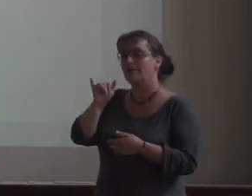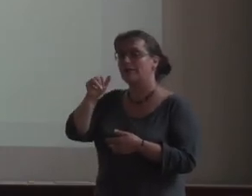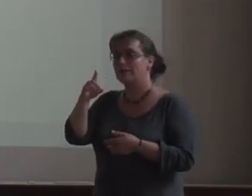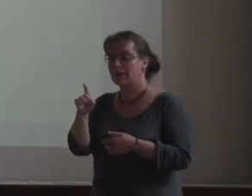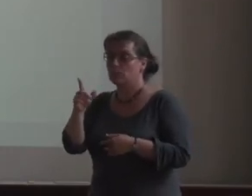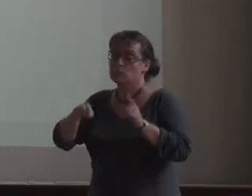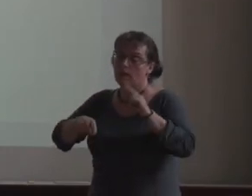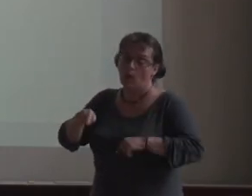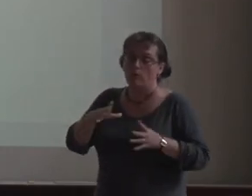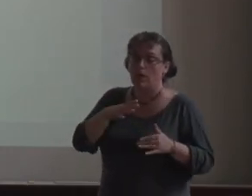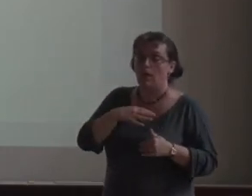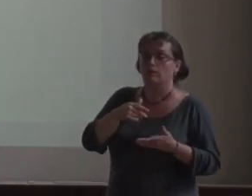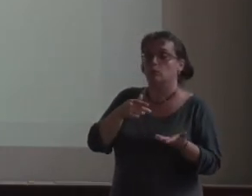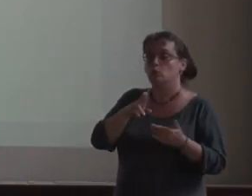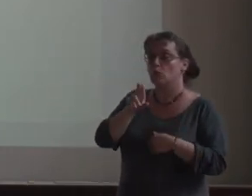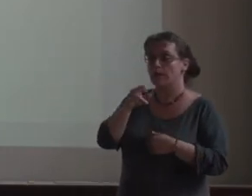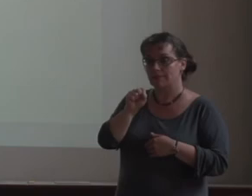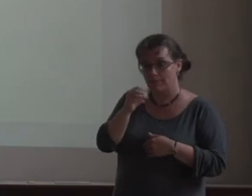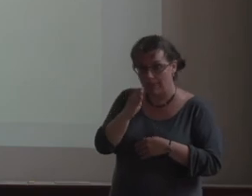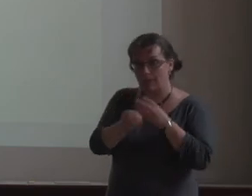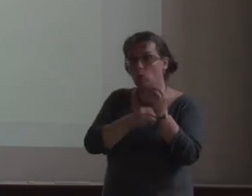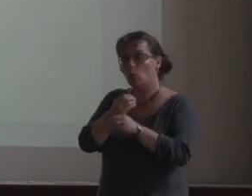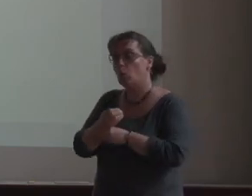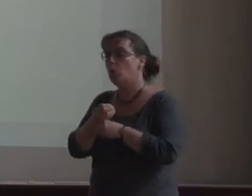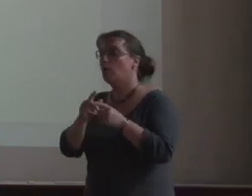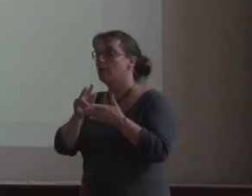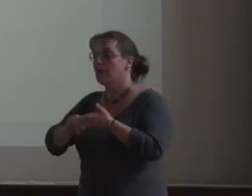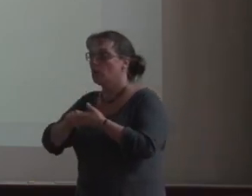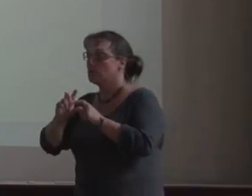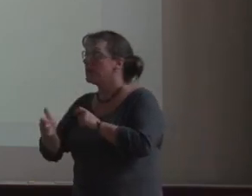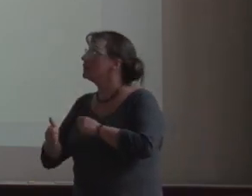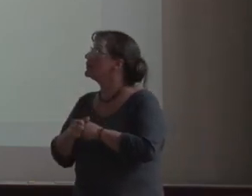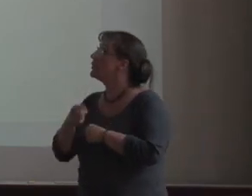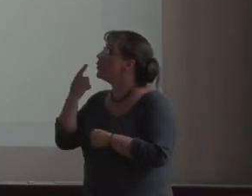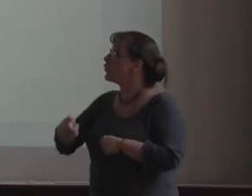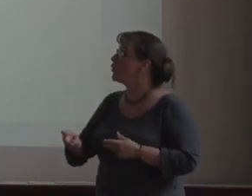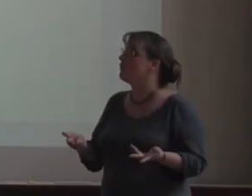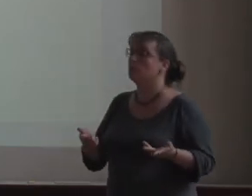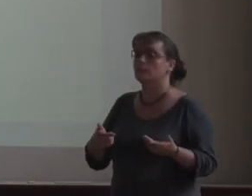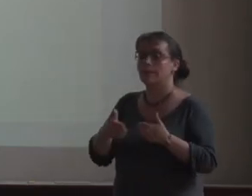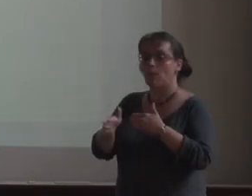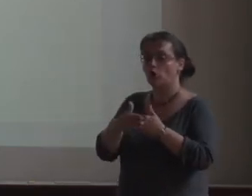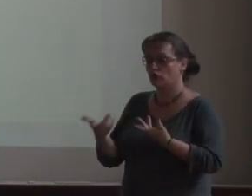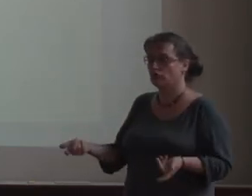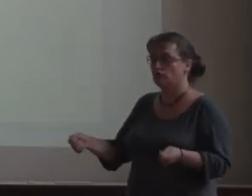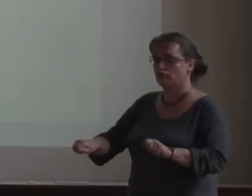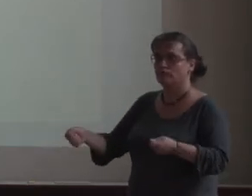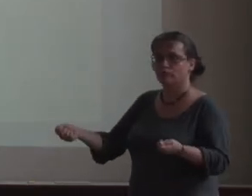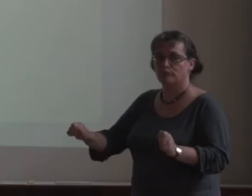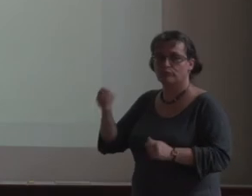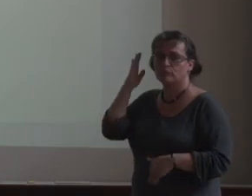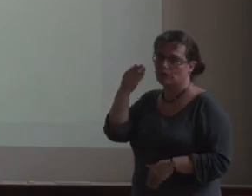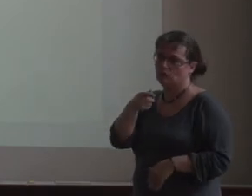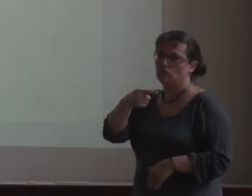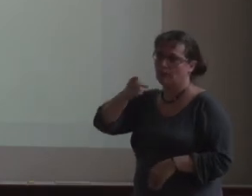série. Le déverrouillage des portes, ça va être des GPIO. Donc c'est très bien, maintenant vous savez tous c'est quoi un GPIO, j'ai pas besoin de le